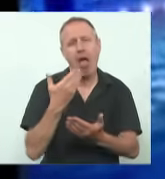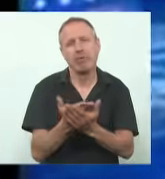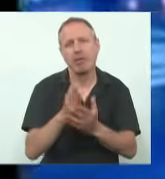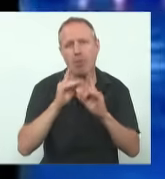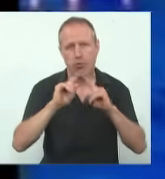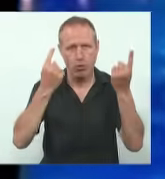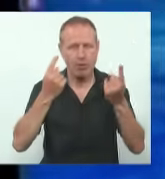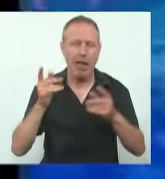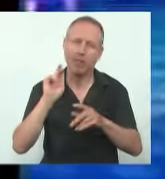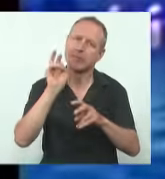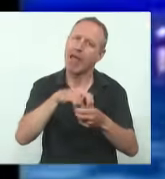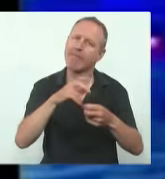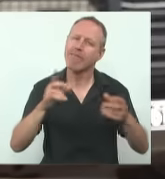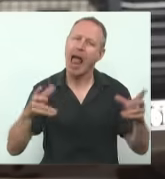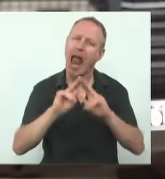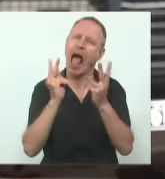ללהקת מחול.